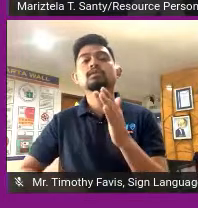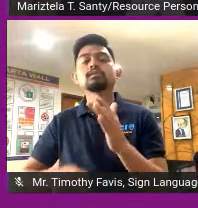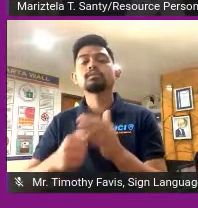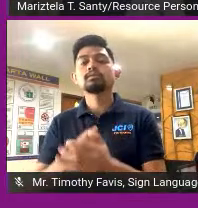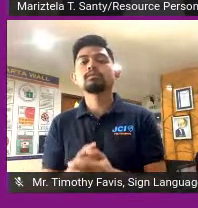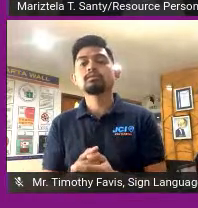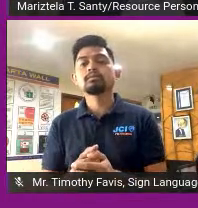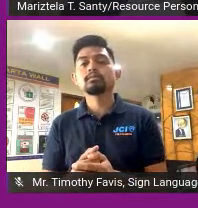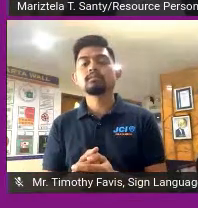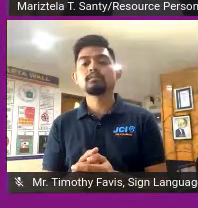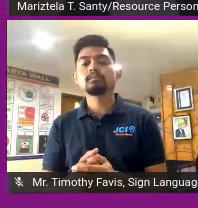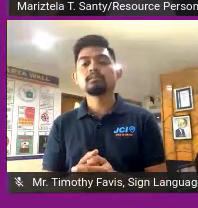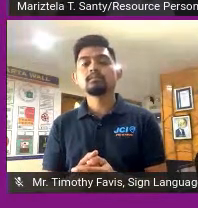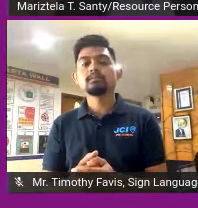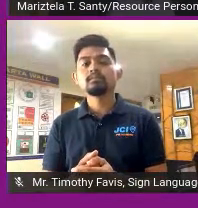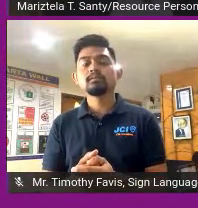mga